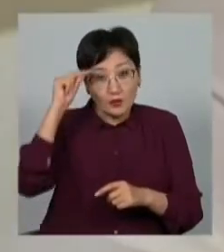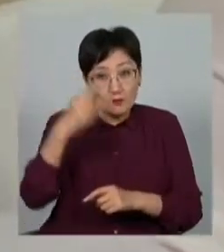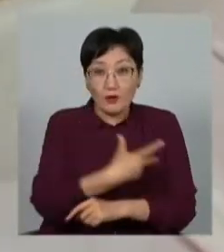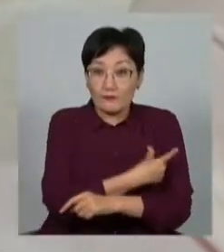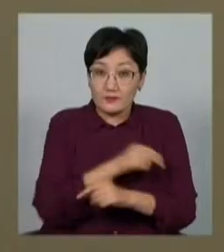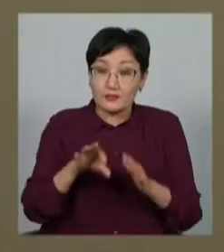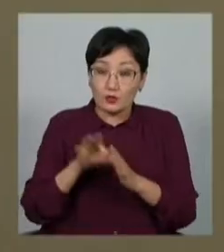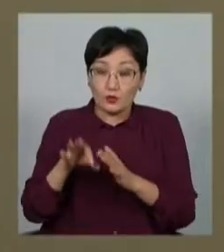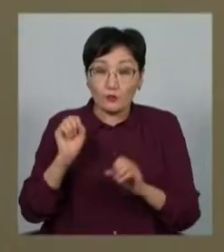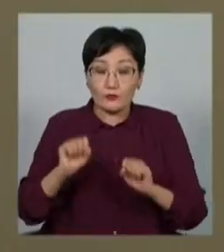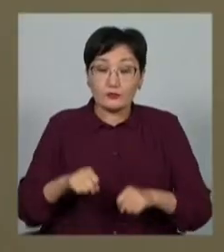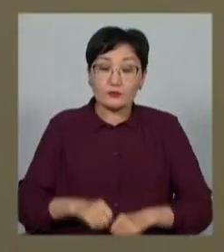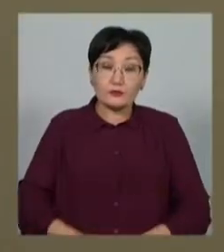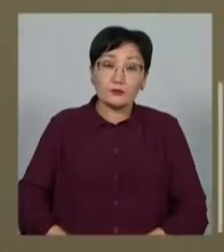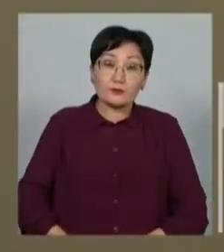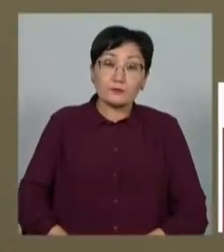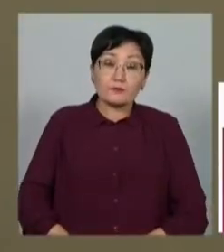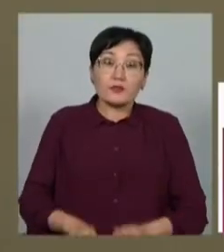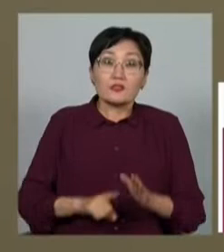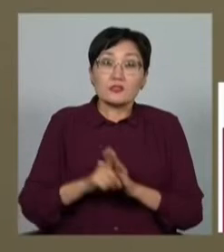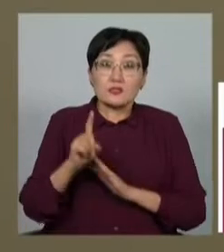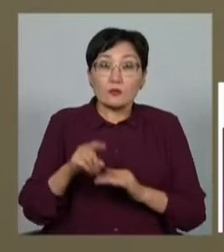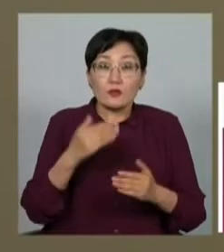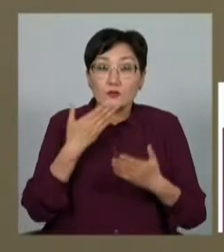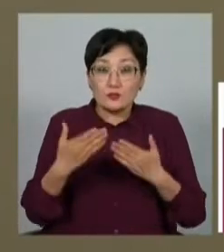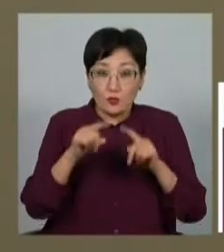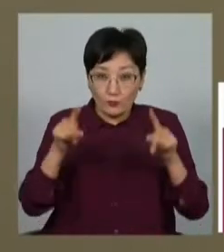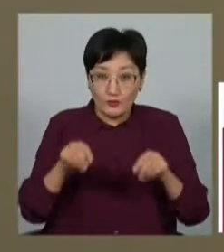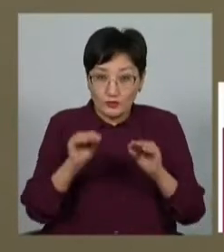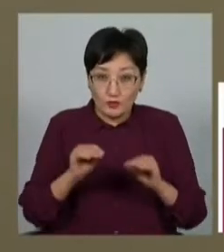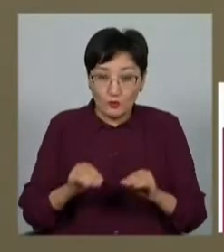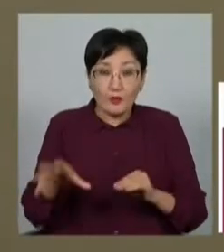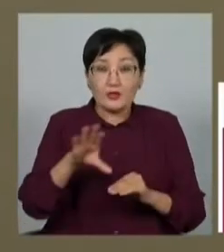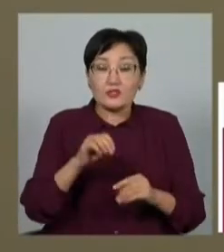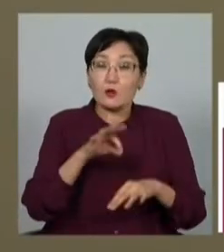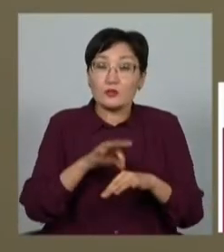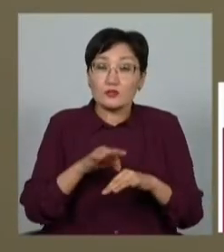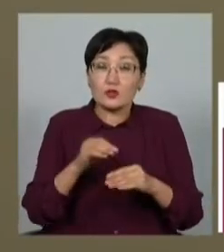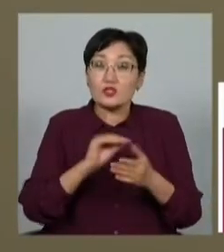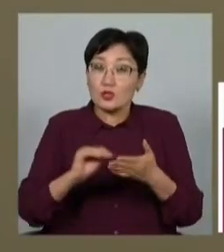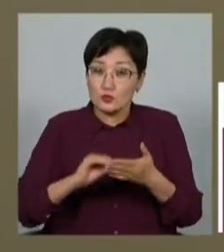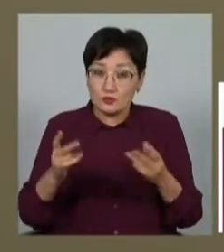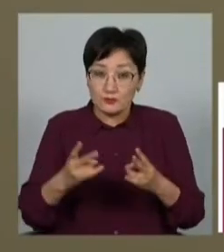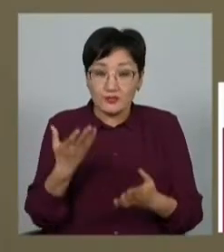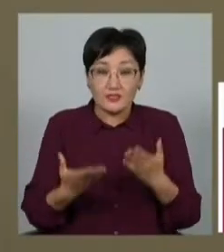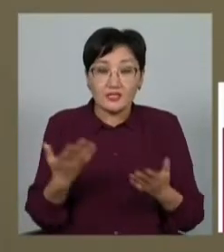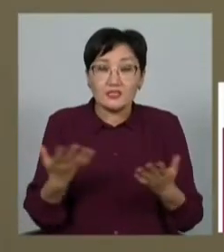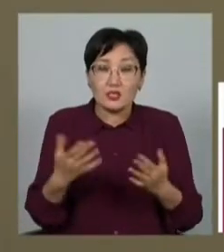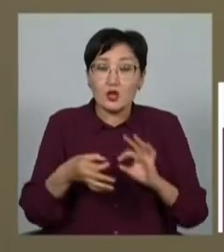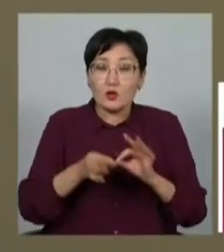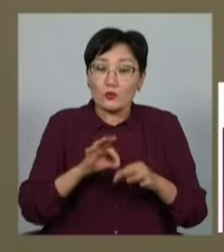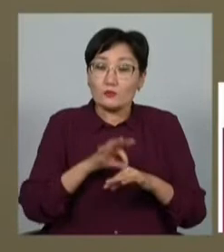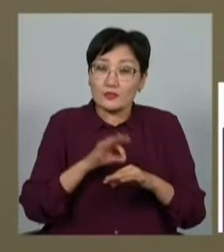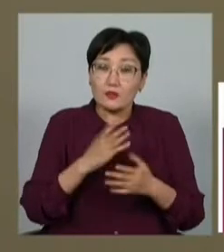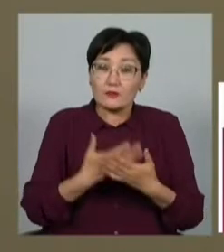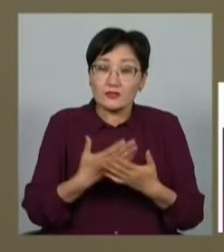таңдай алады. Проверку они проходят. Ең алдымен сауалнаманы толтыру кезінде олар барлық ауруларды көрсетуі керек. Егер қандай да бір күрделі